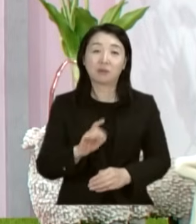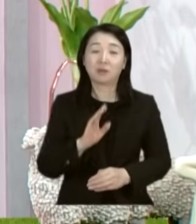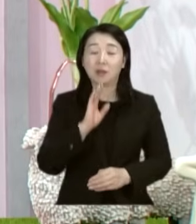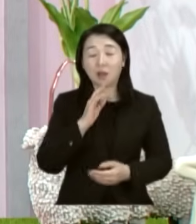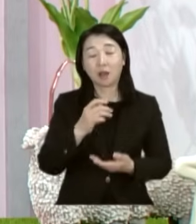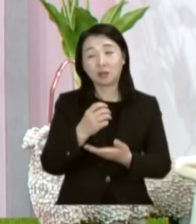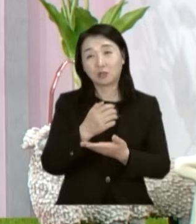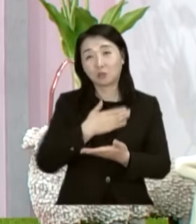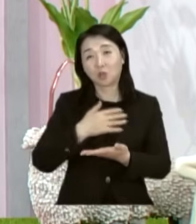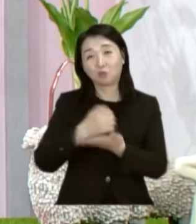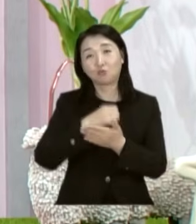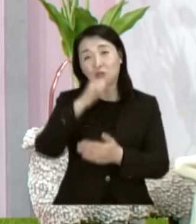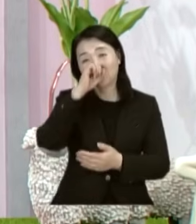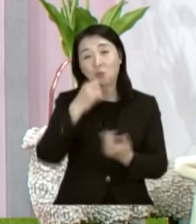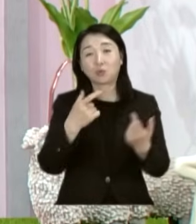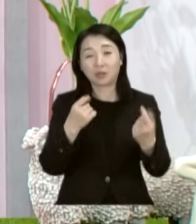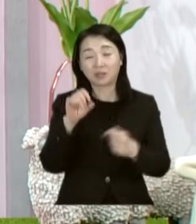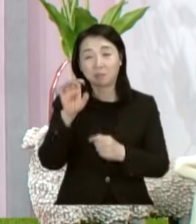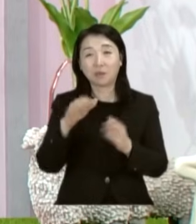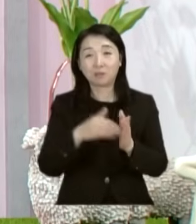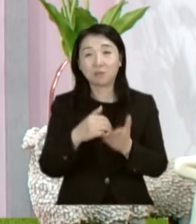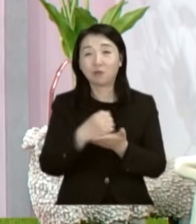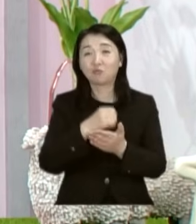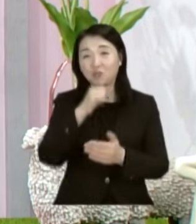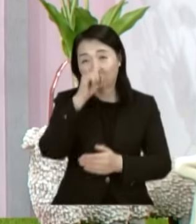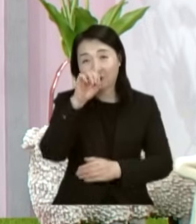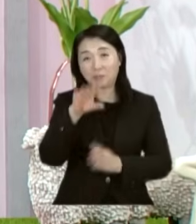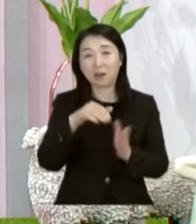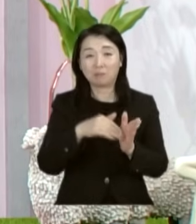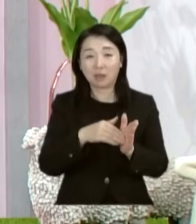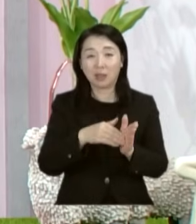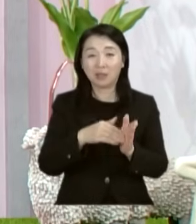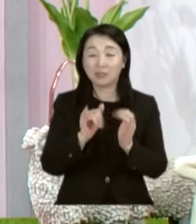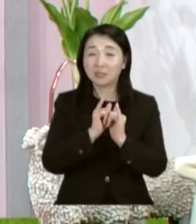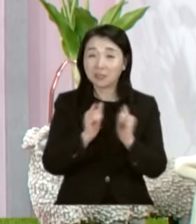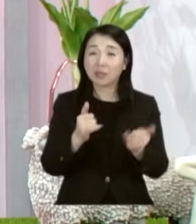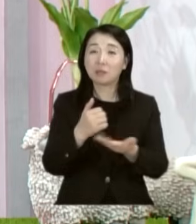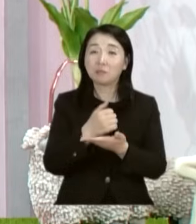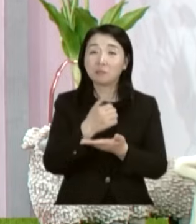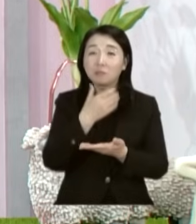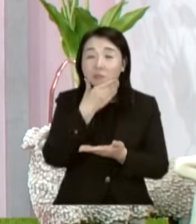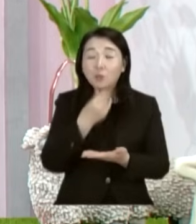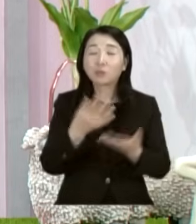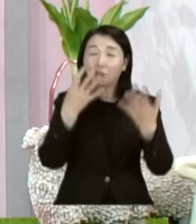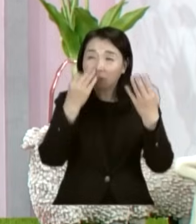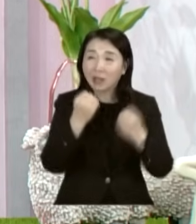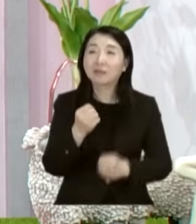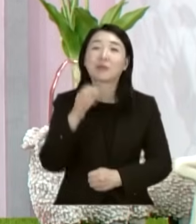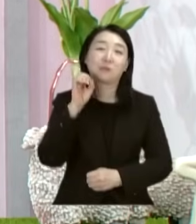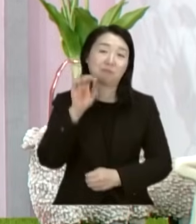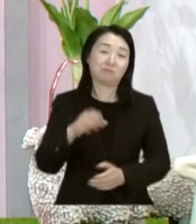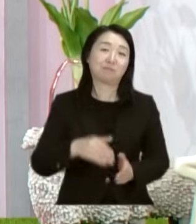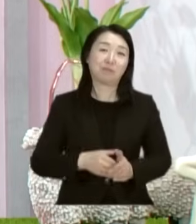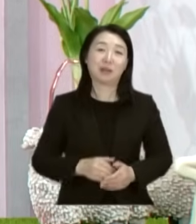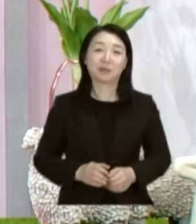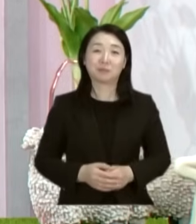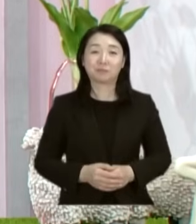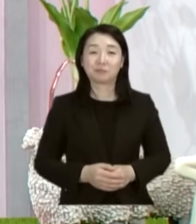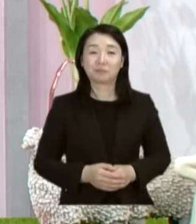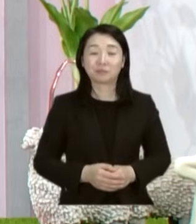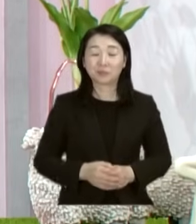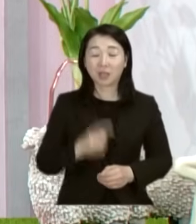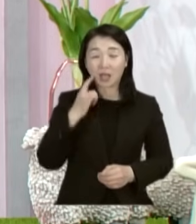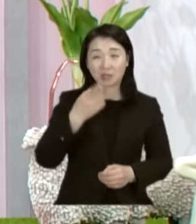아 운이 저도 운이 좋은 거 같아요 되게 운이 좋네요 그리고 저 인복도 되게 좋네요 막 이렇게 얘기를 했었는데 제가